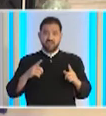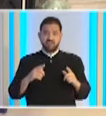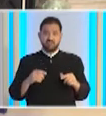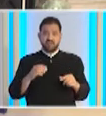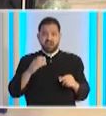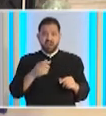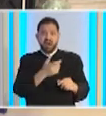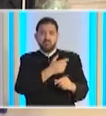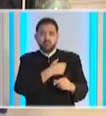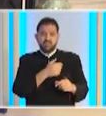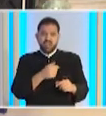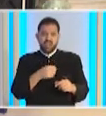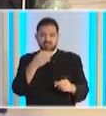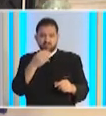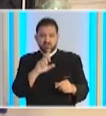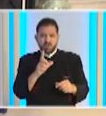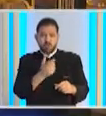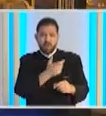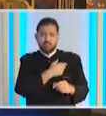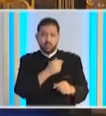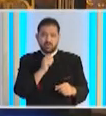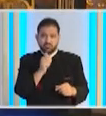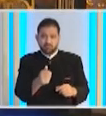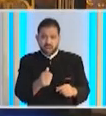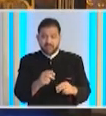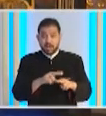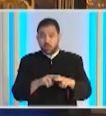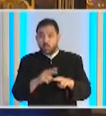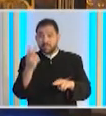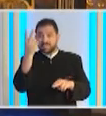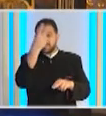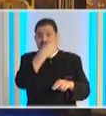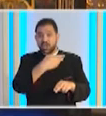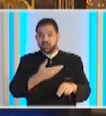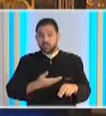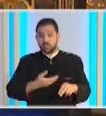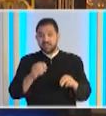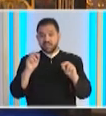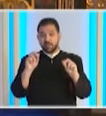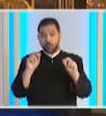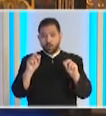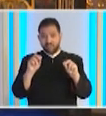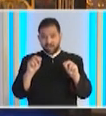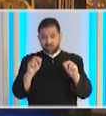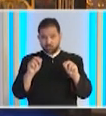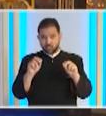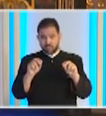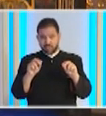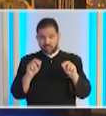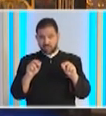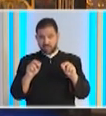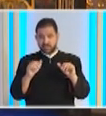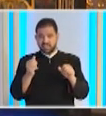sau poate s-ar sminti. Cum să înțelegem, Părinte Profesor, și cum să îndrăznim la o astfel de